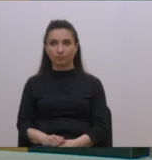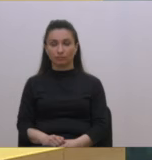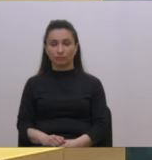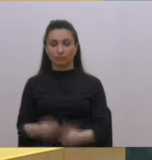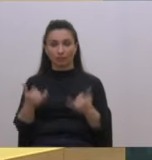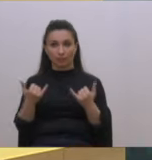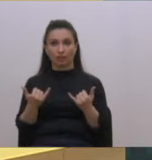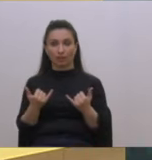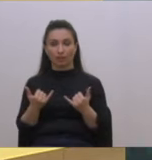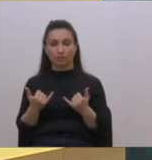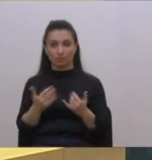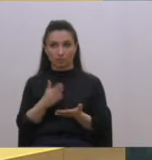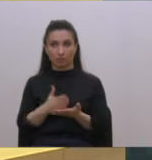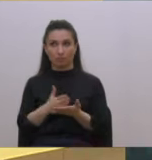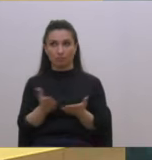Dres, Hleva,